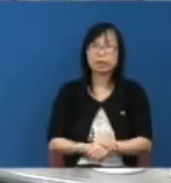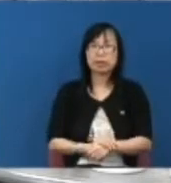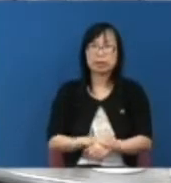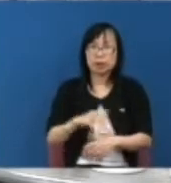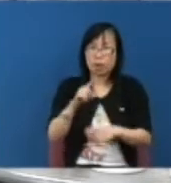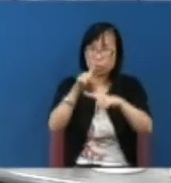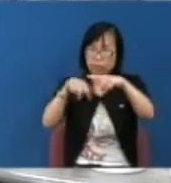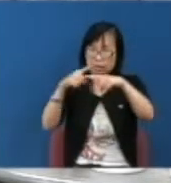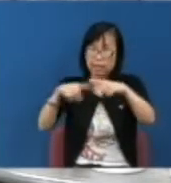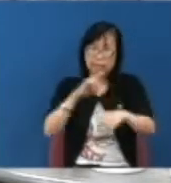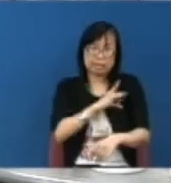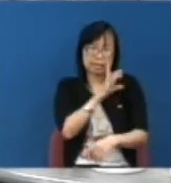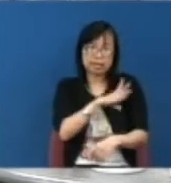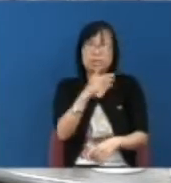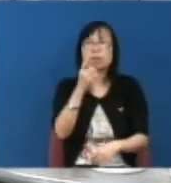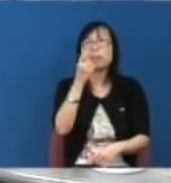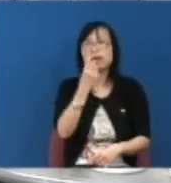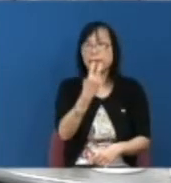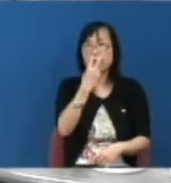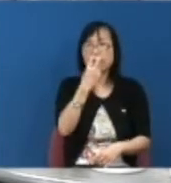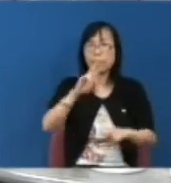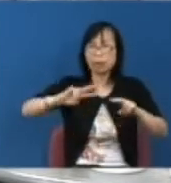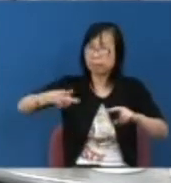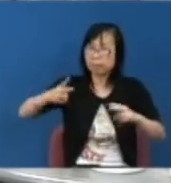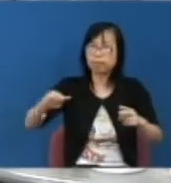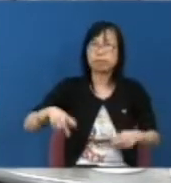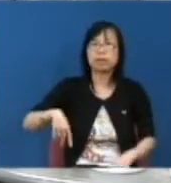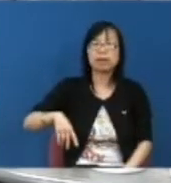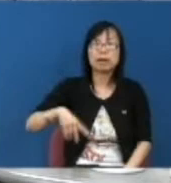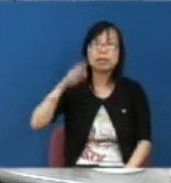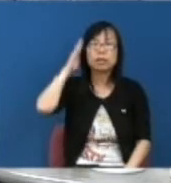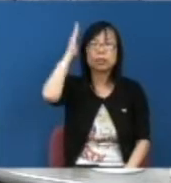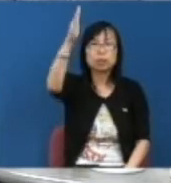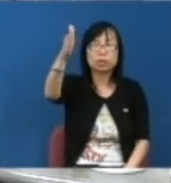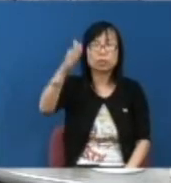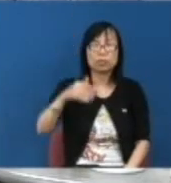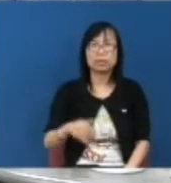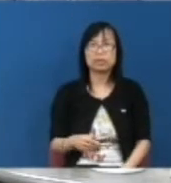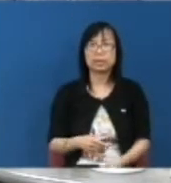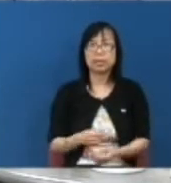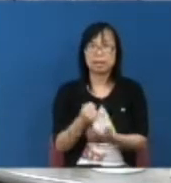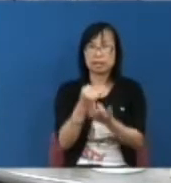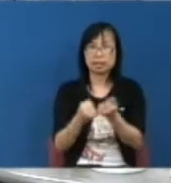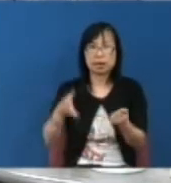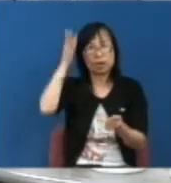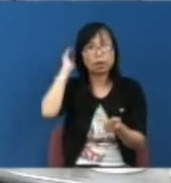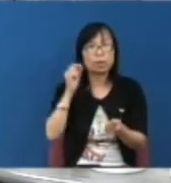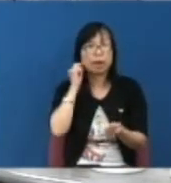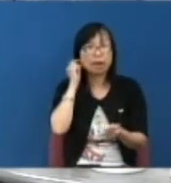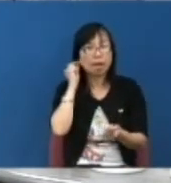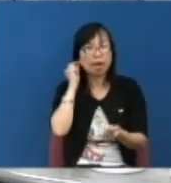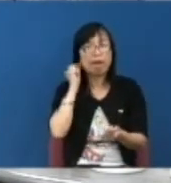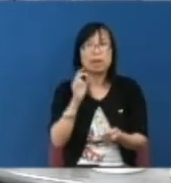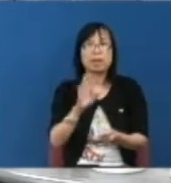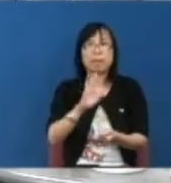自然啊，或者個氣候嘅變化咧，其實我哋下一代咧，其實真係都幾唔